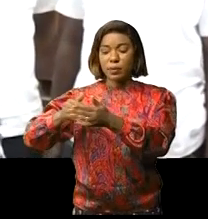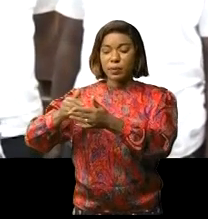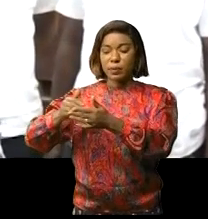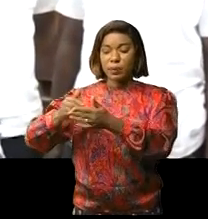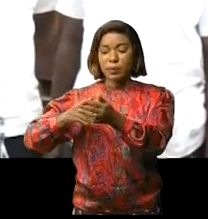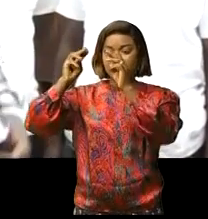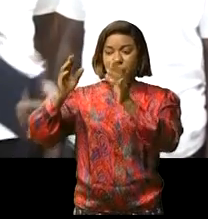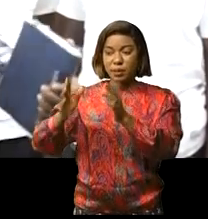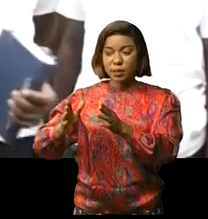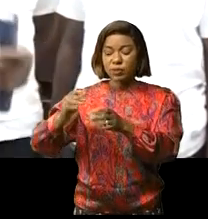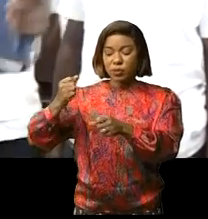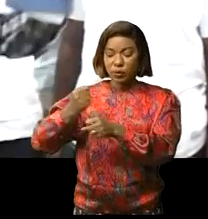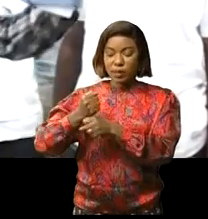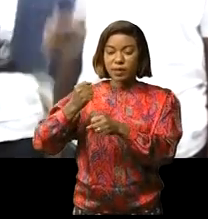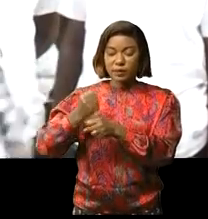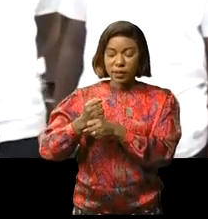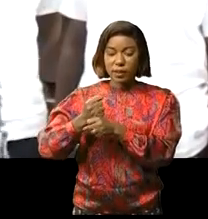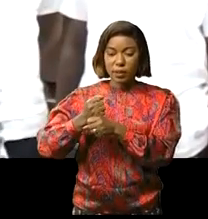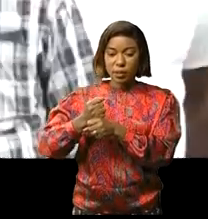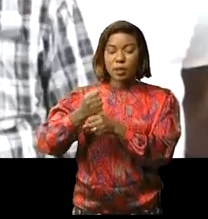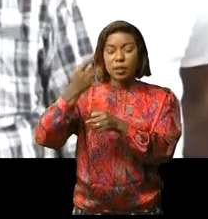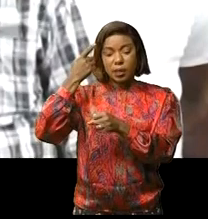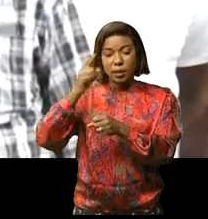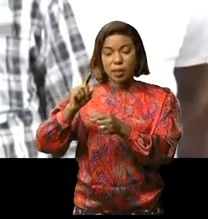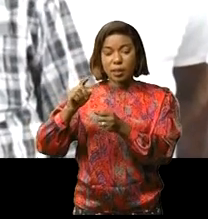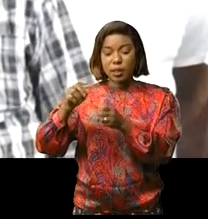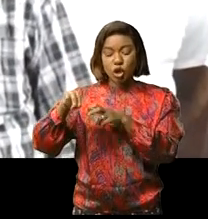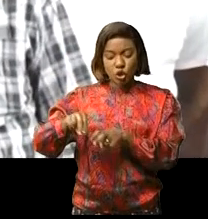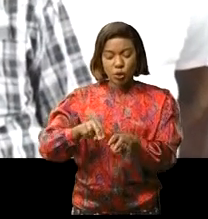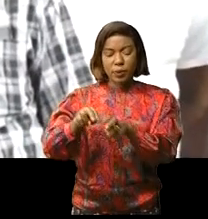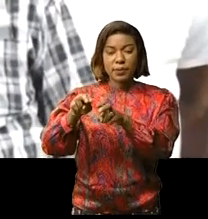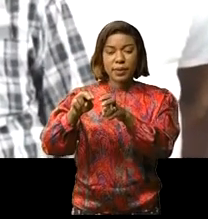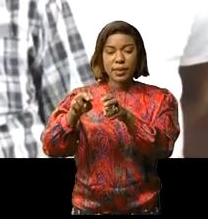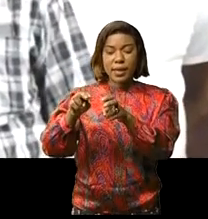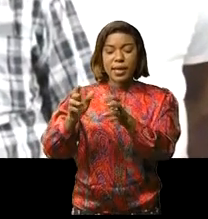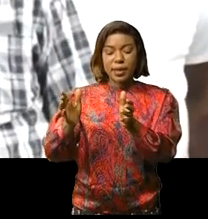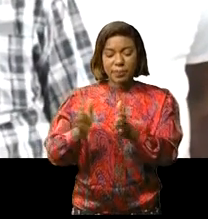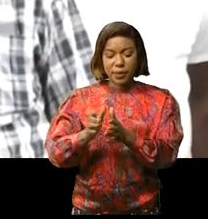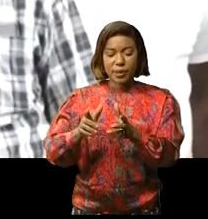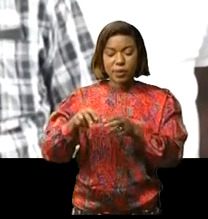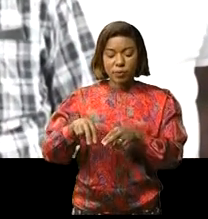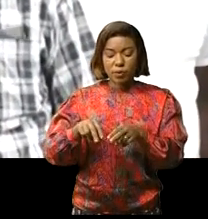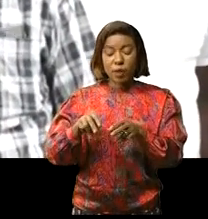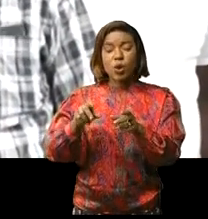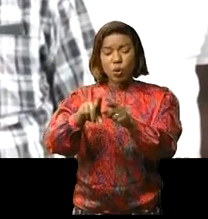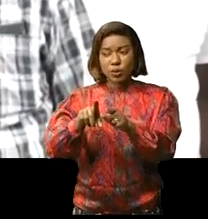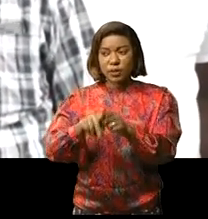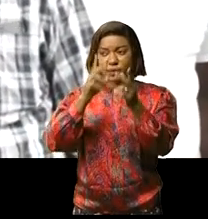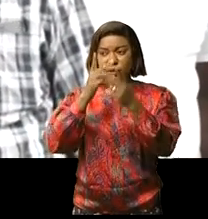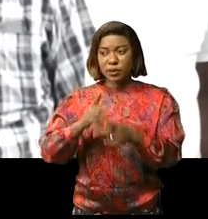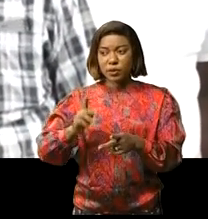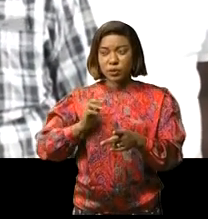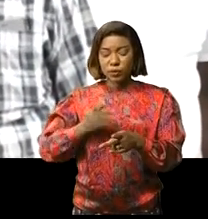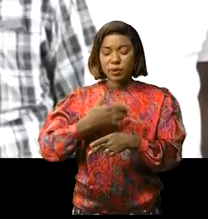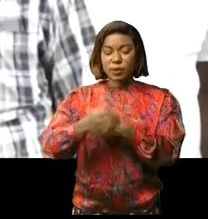ministère. Nous allons travailler dans le nom des petites et moyennes entreprises. Ceci nous permettra de valoriser notre métier. On doit amener le